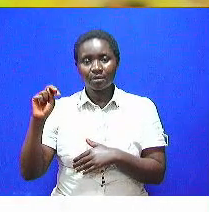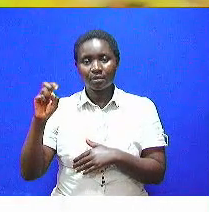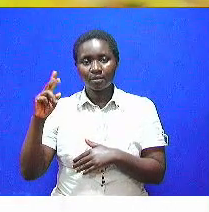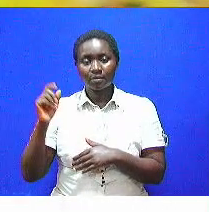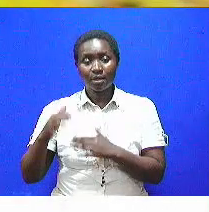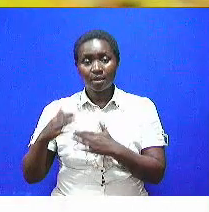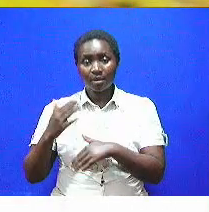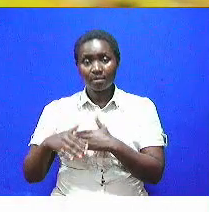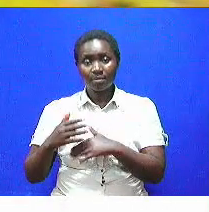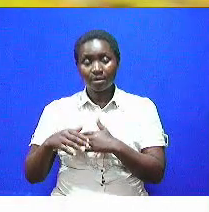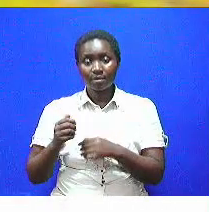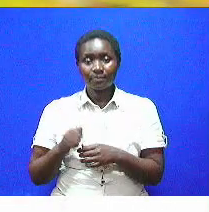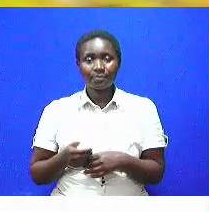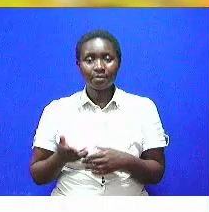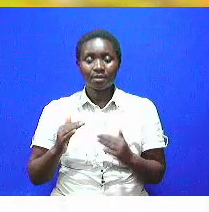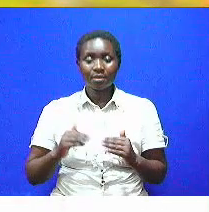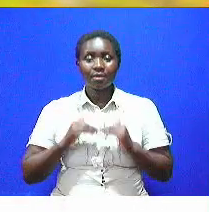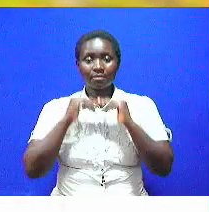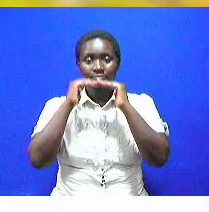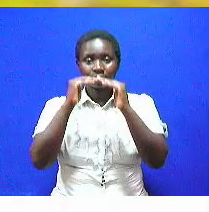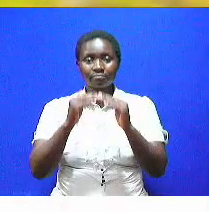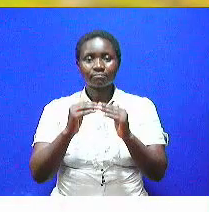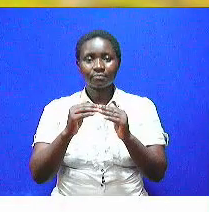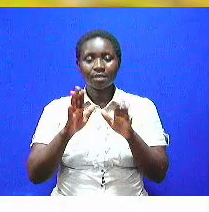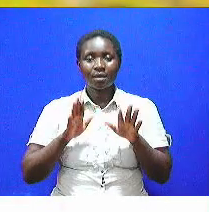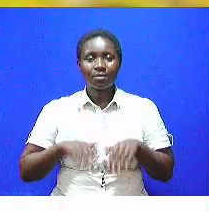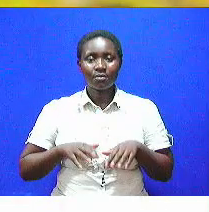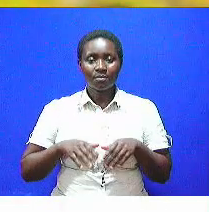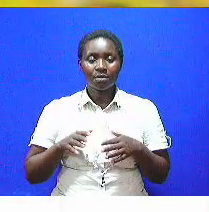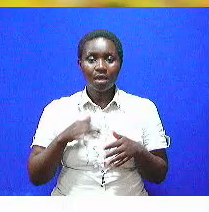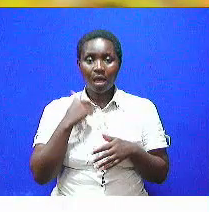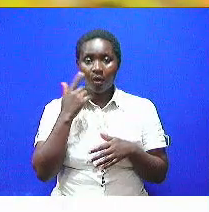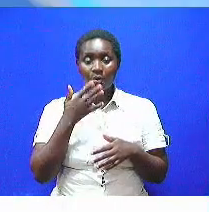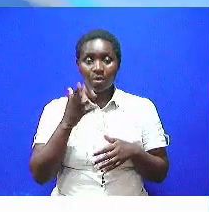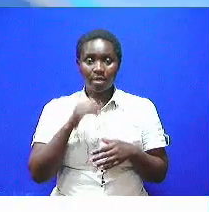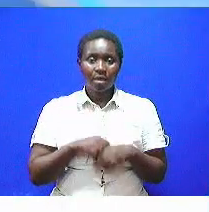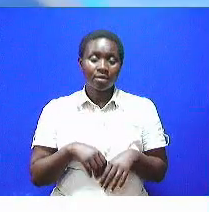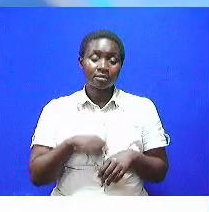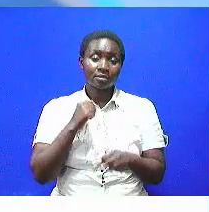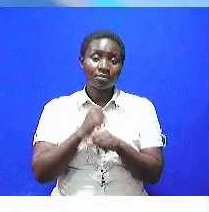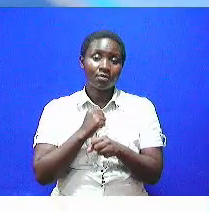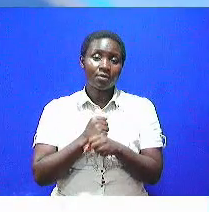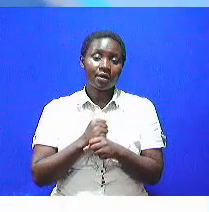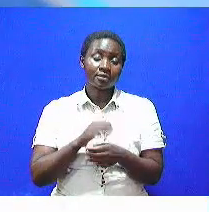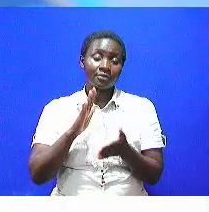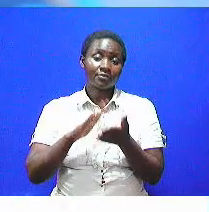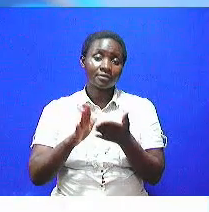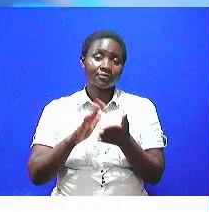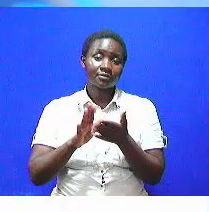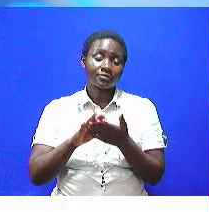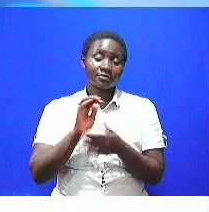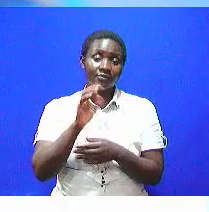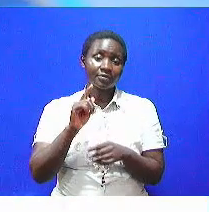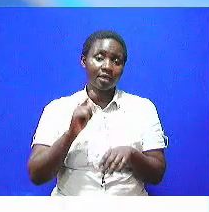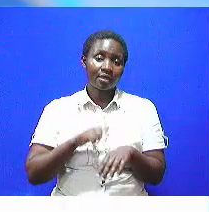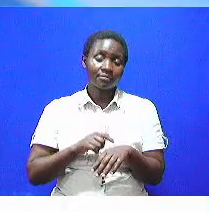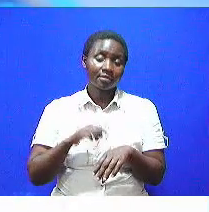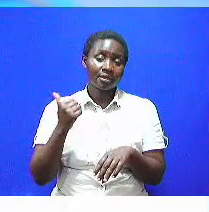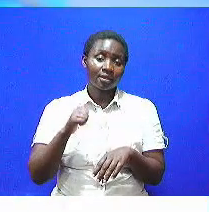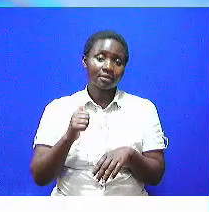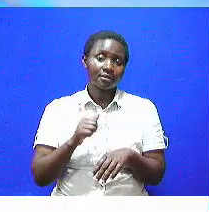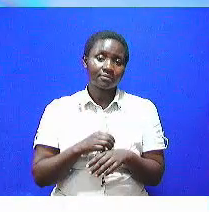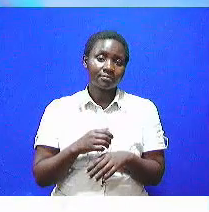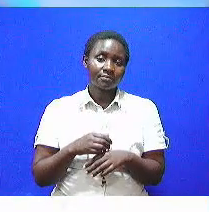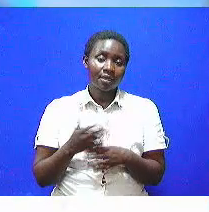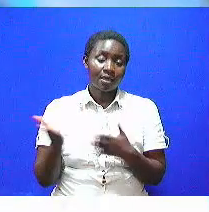wards. Erinde chikine abange nabaito banyoro bokore ribure bwabwango andi twabasabire ngakiende yonsipi